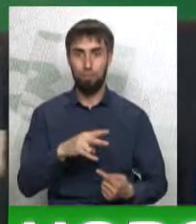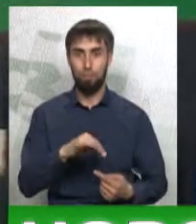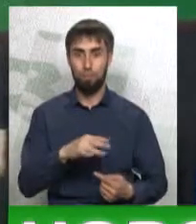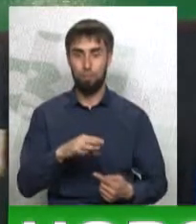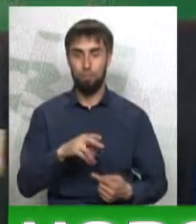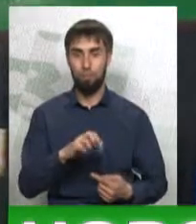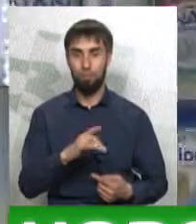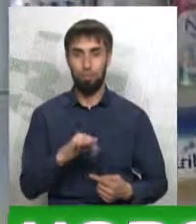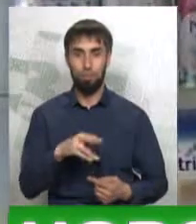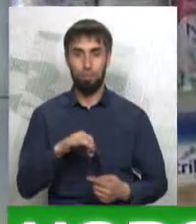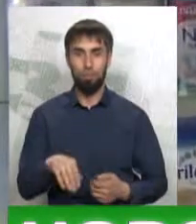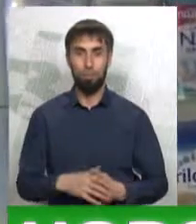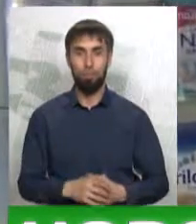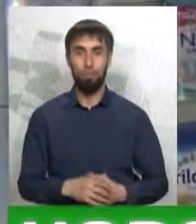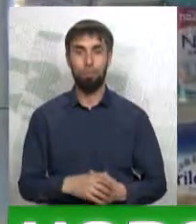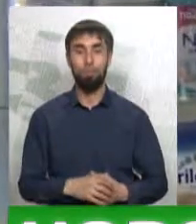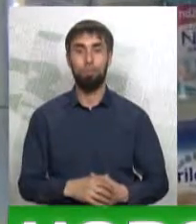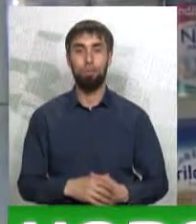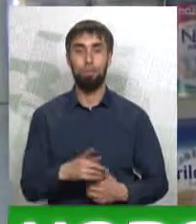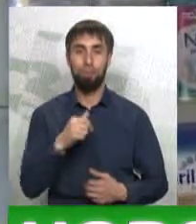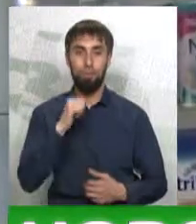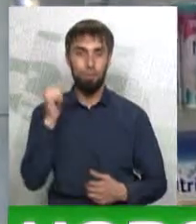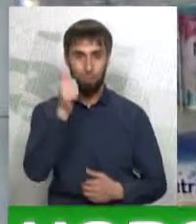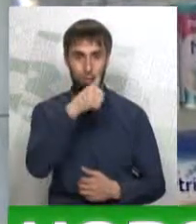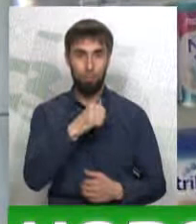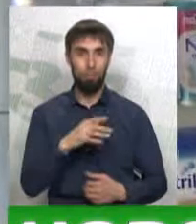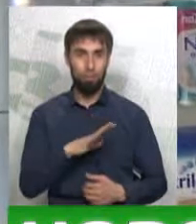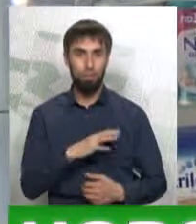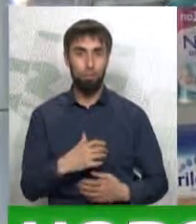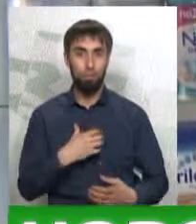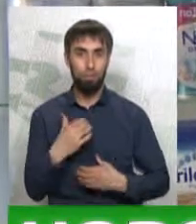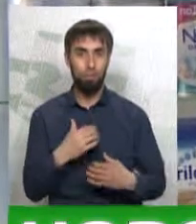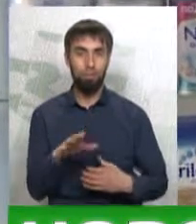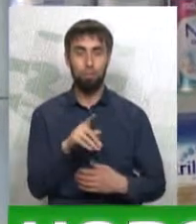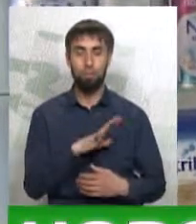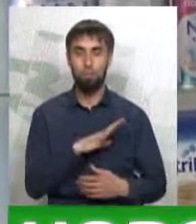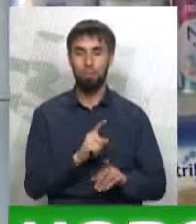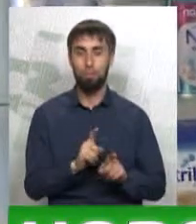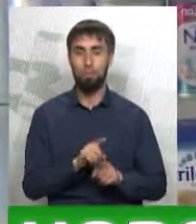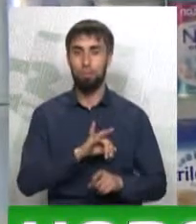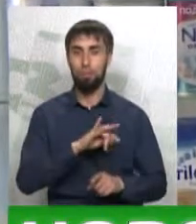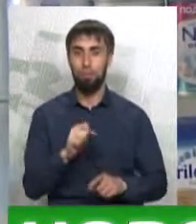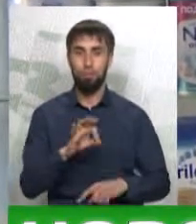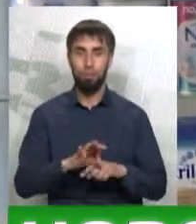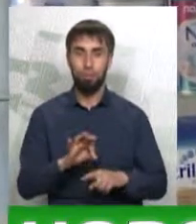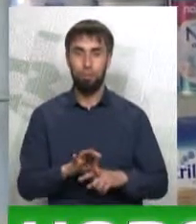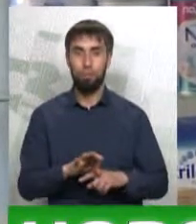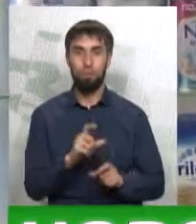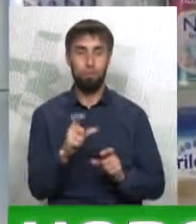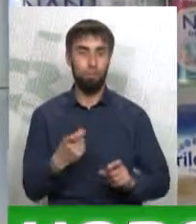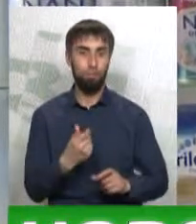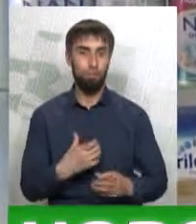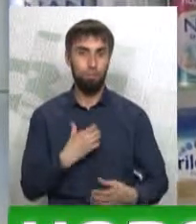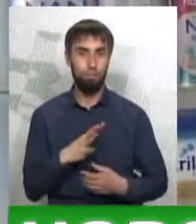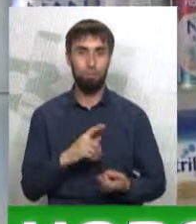антибактериальными препаратами. В прошлом году была паника у людей, то есть какая-то непонятная истерика в связи с болезнью. Вот люди